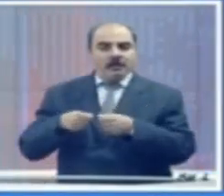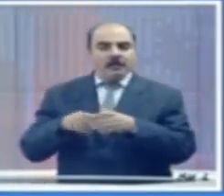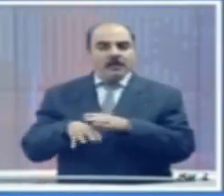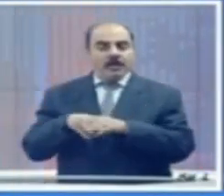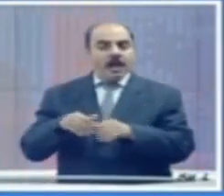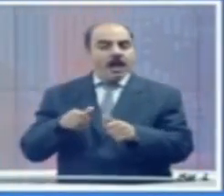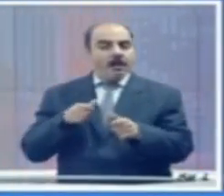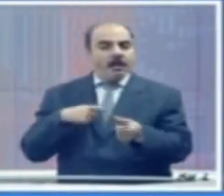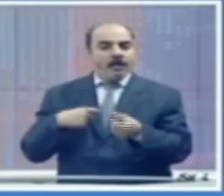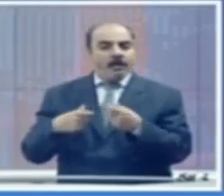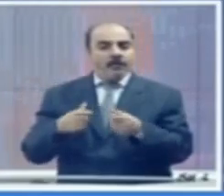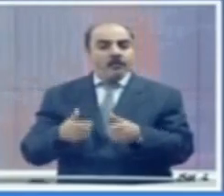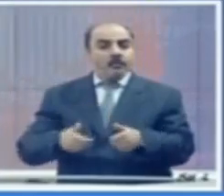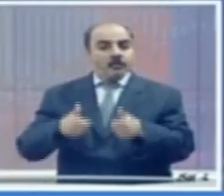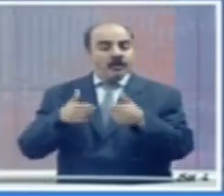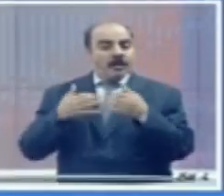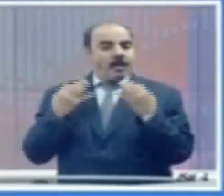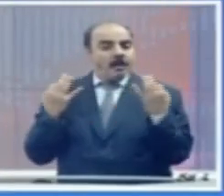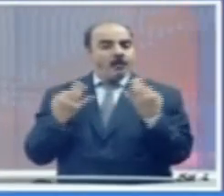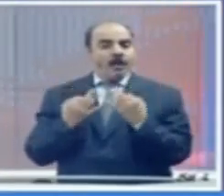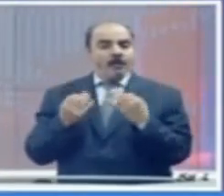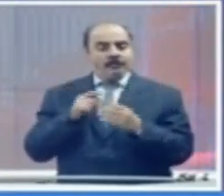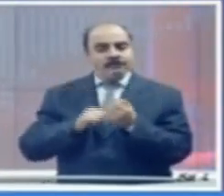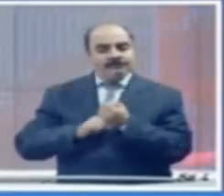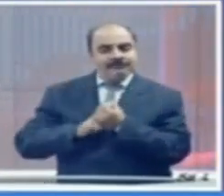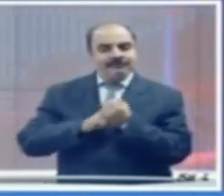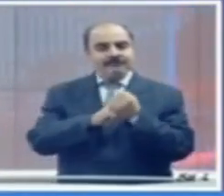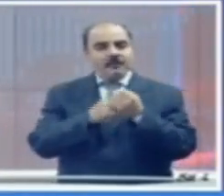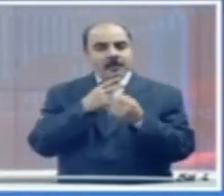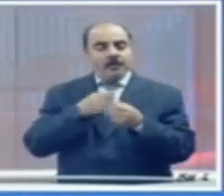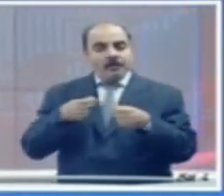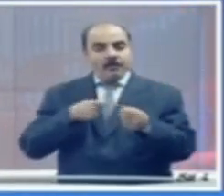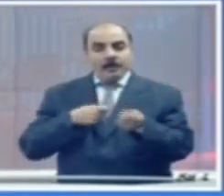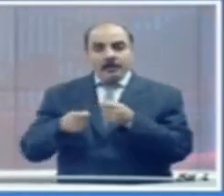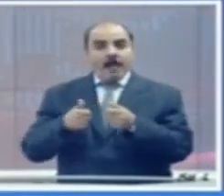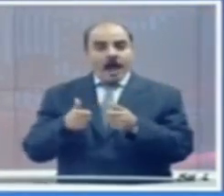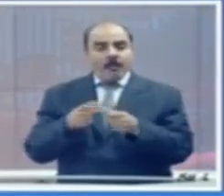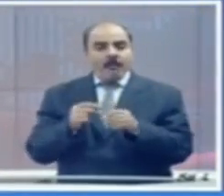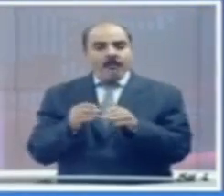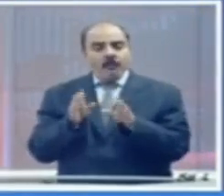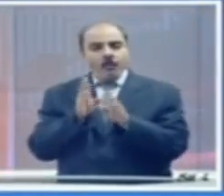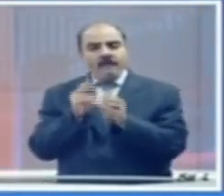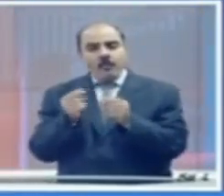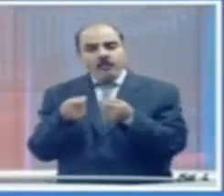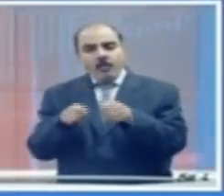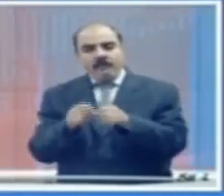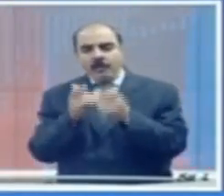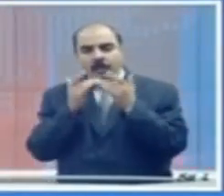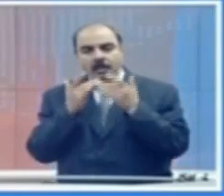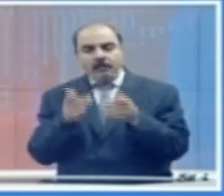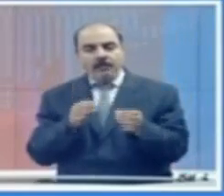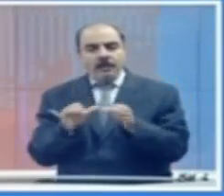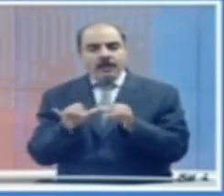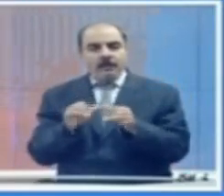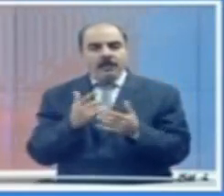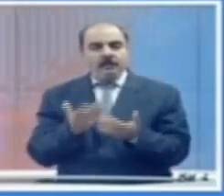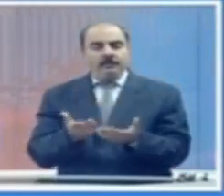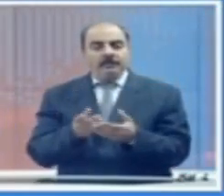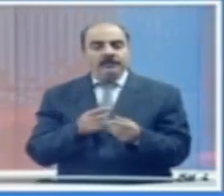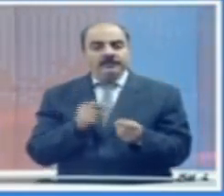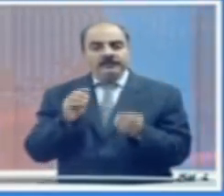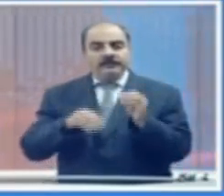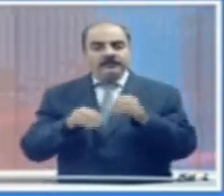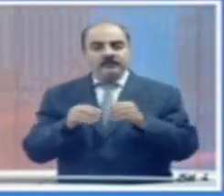منتجات بنكية رقمية جديدة ما وفر دافعة قوية لزيادة التعاملات البنكية